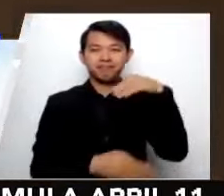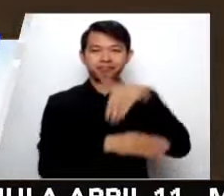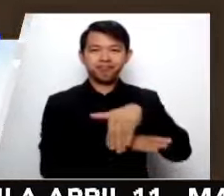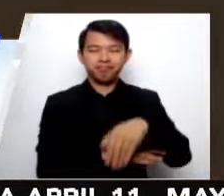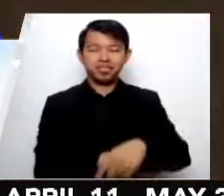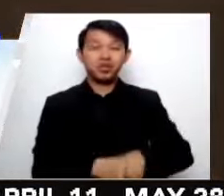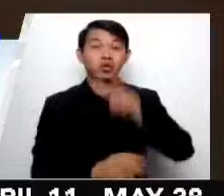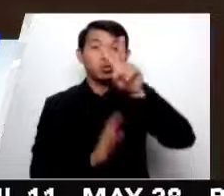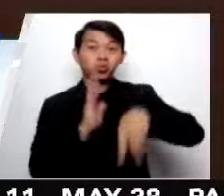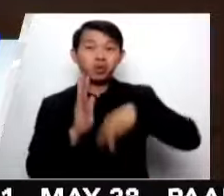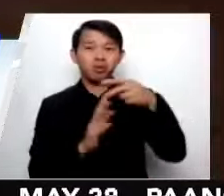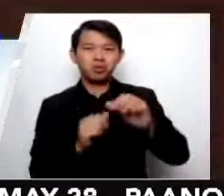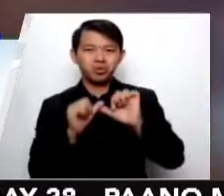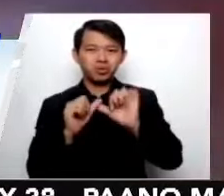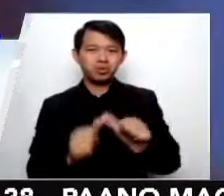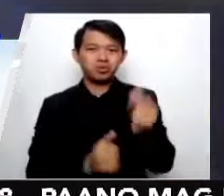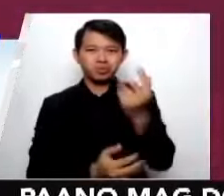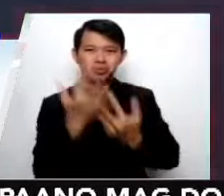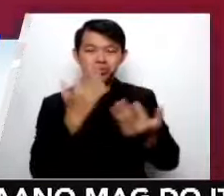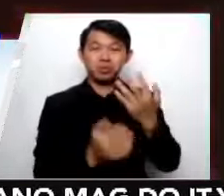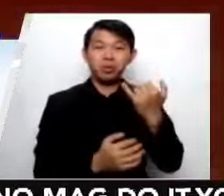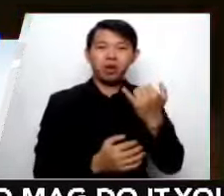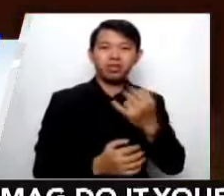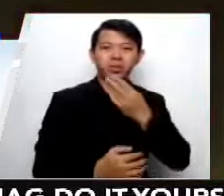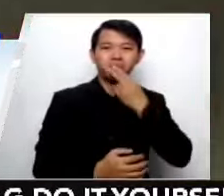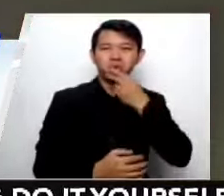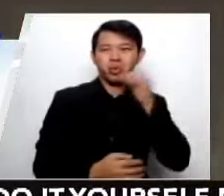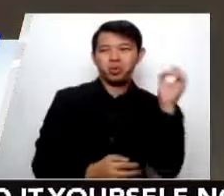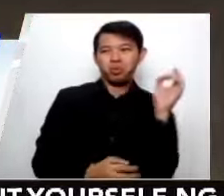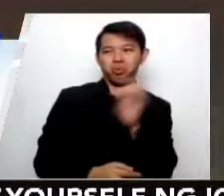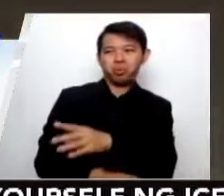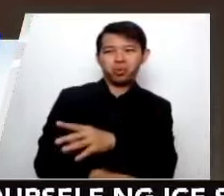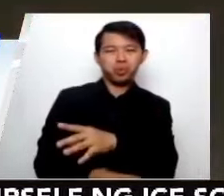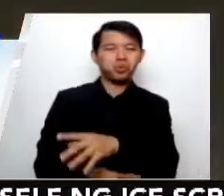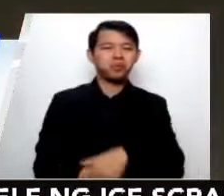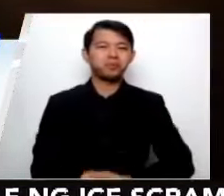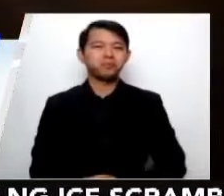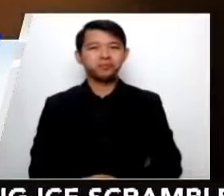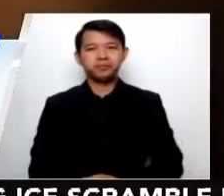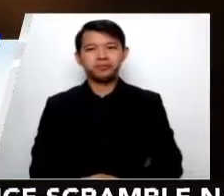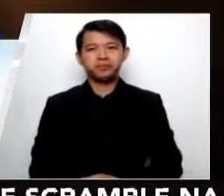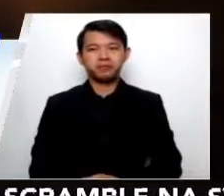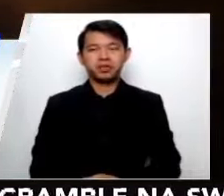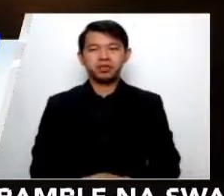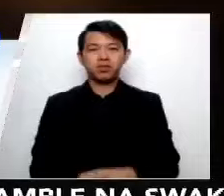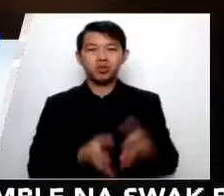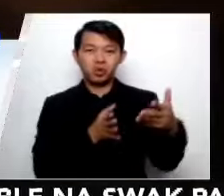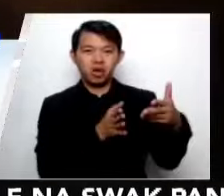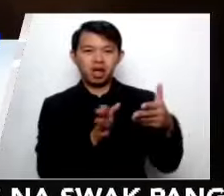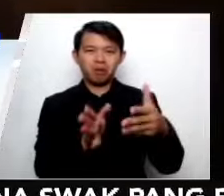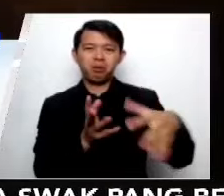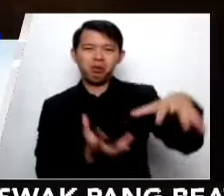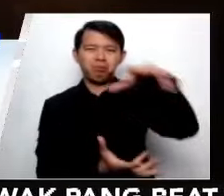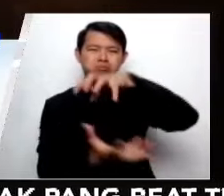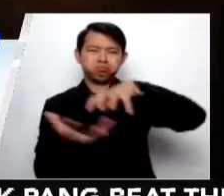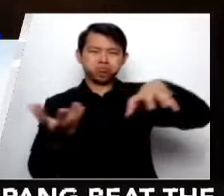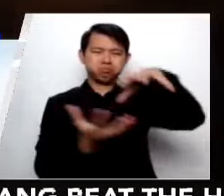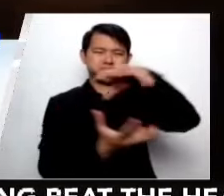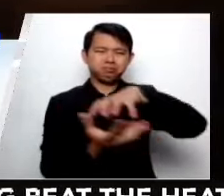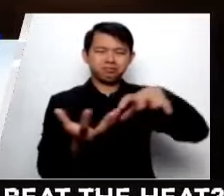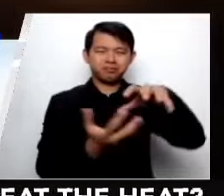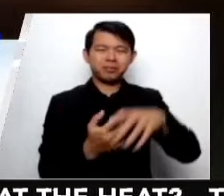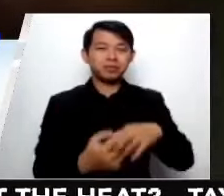umano sa itinapong sigarilyo. Nabalot ng usok ang bahagi ng highway sa Barangay Aguila. Ayon sa Sebaste Fire